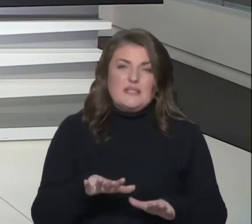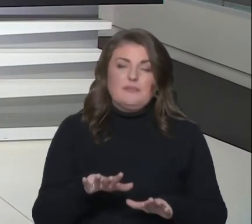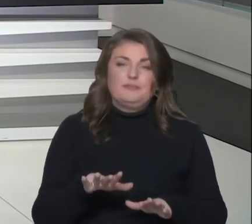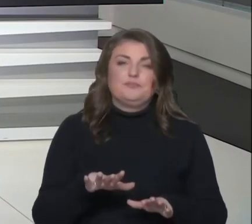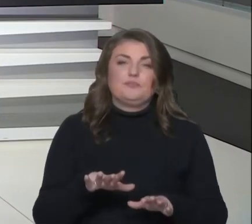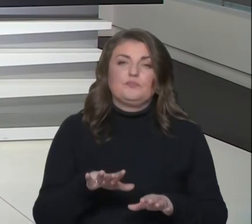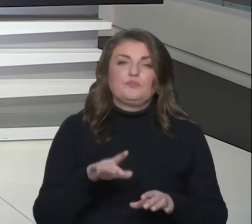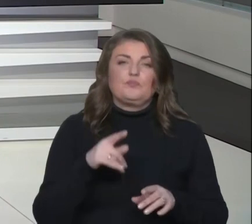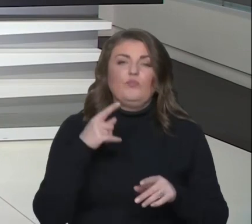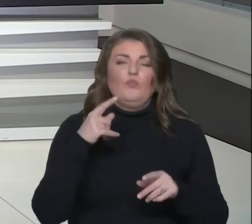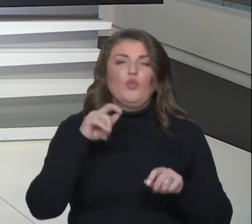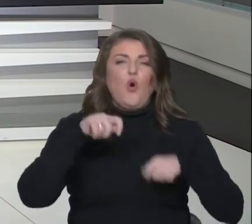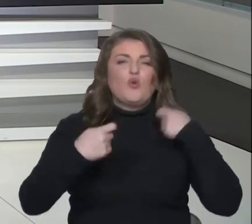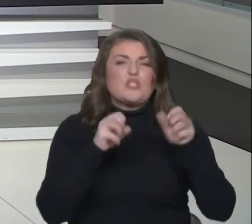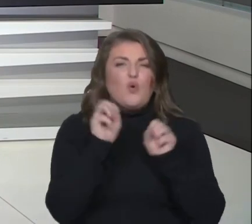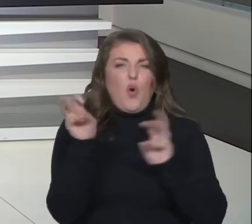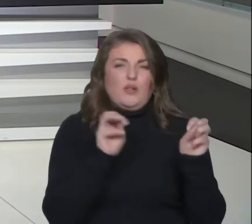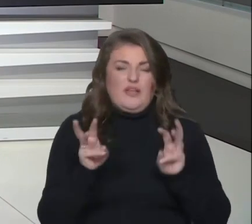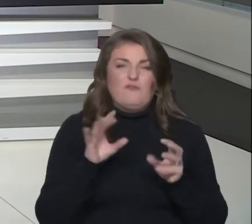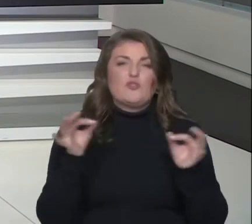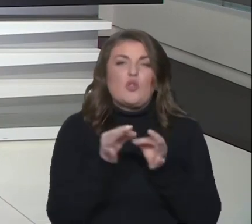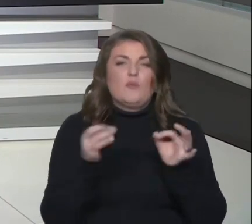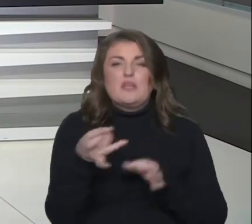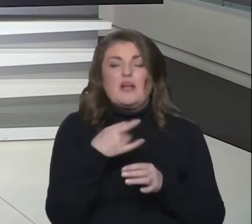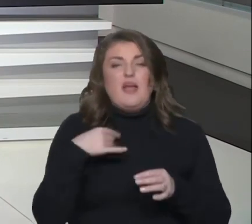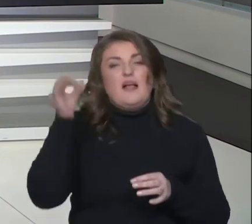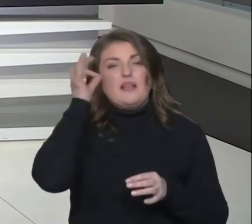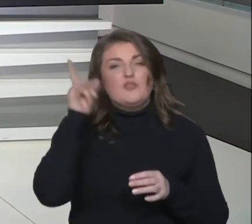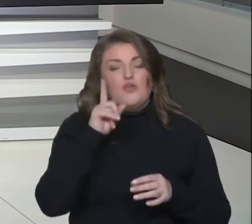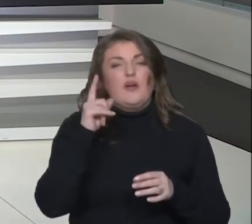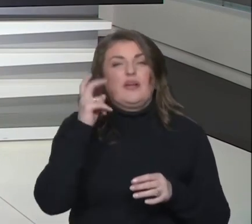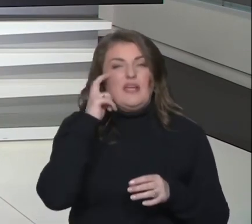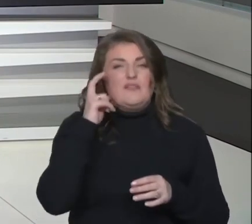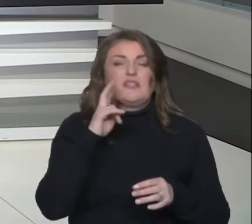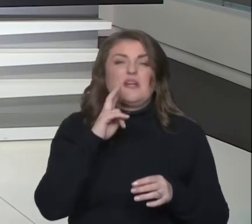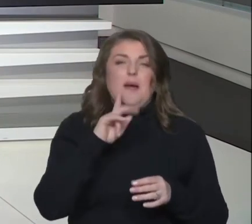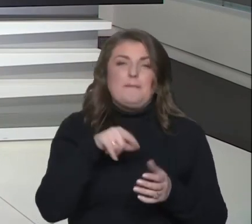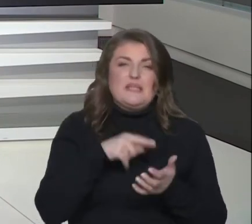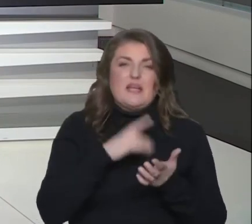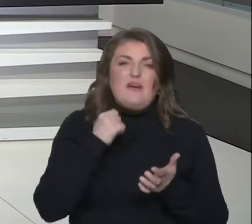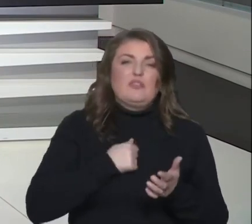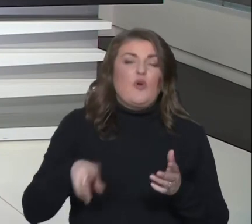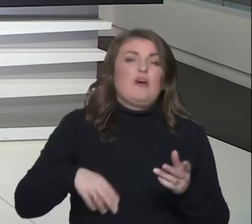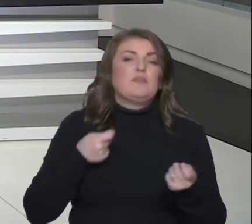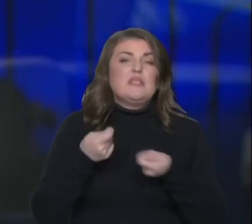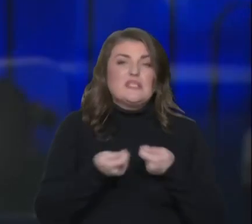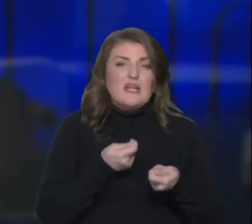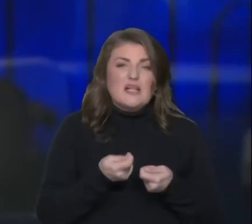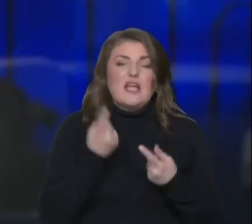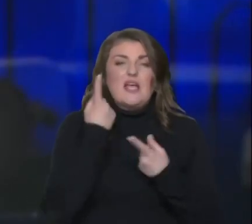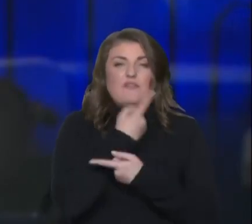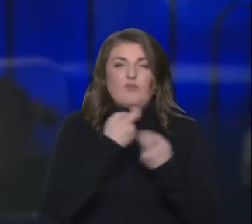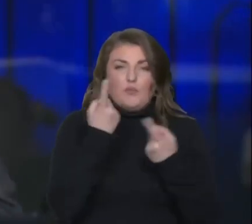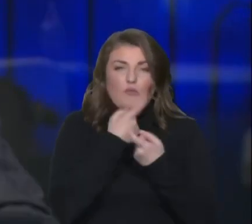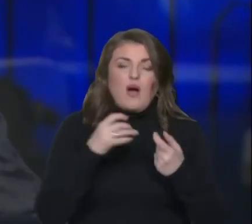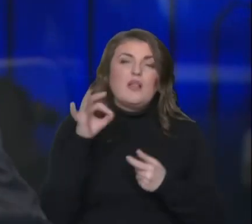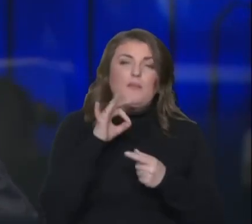ну, осколків в Солом'янському районі. Я нагадаю, що Київська міська військова адміністрація